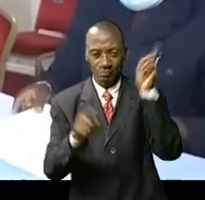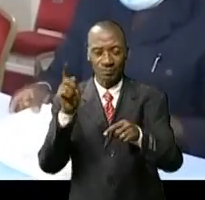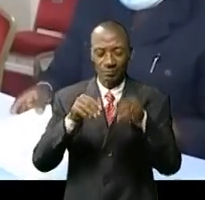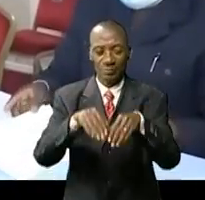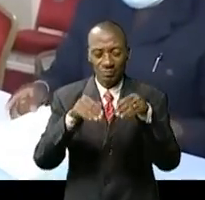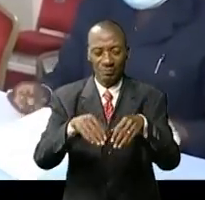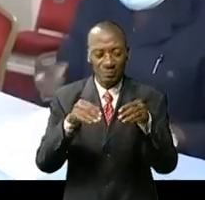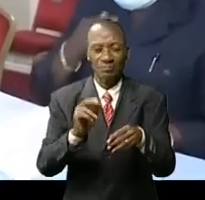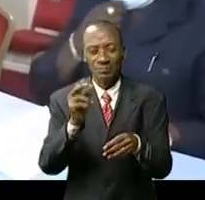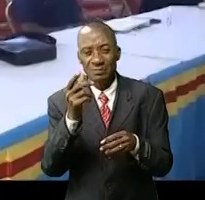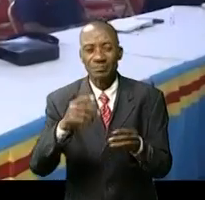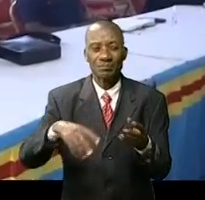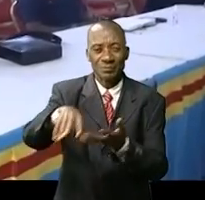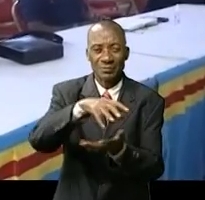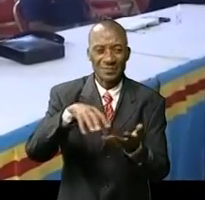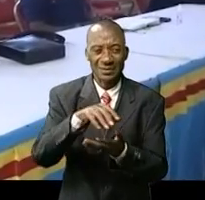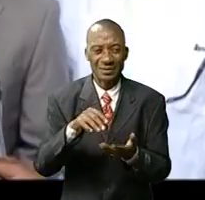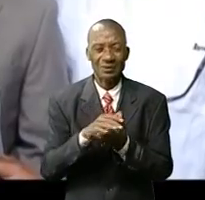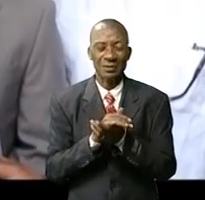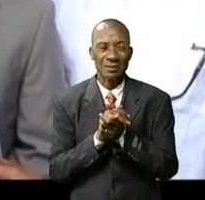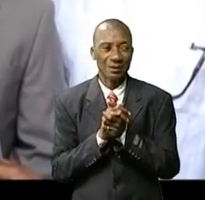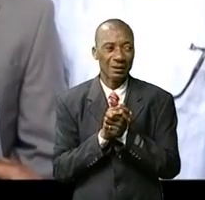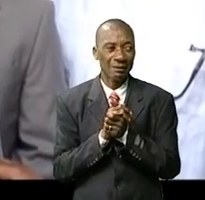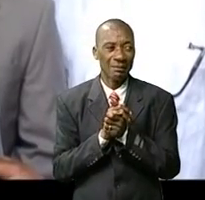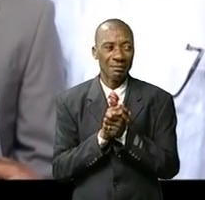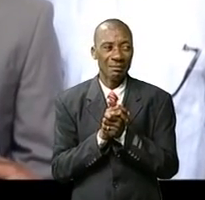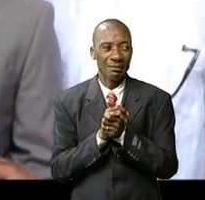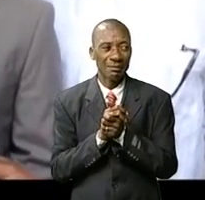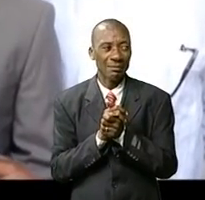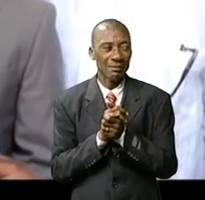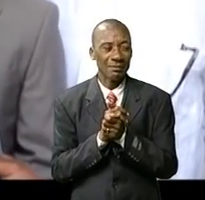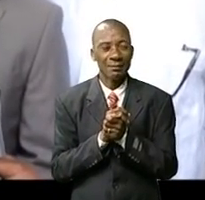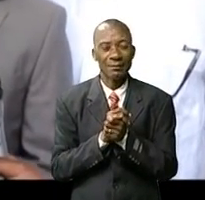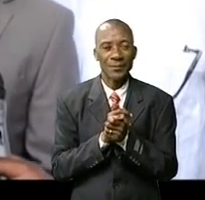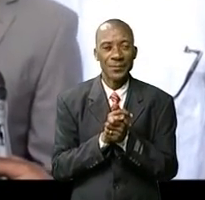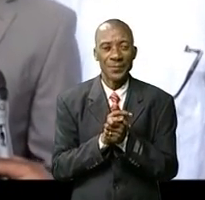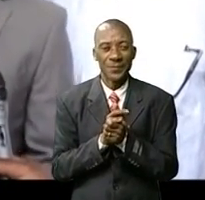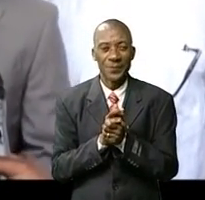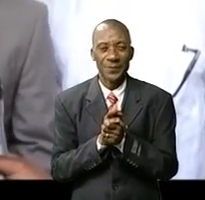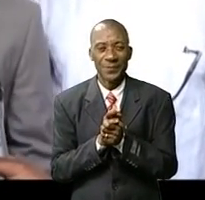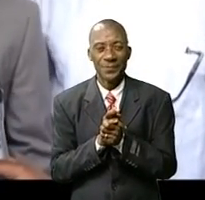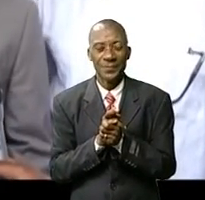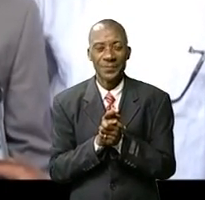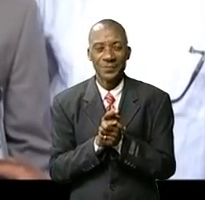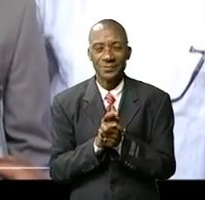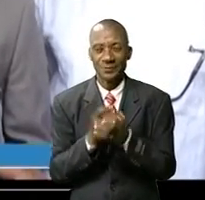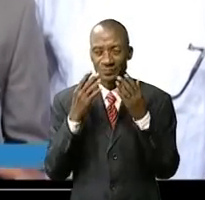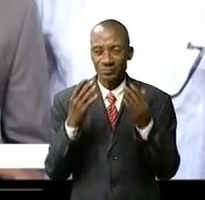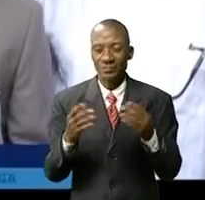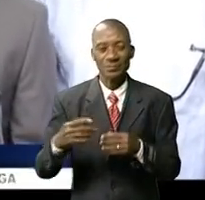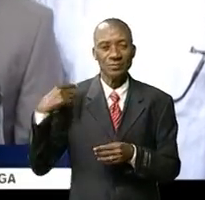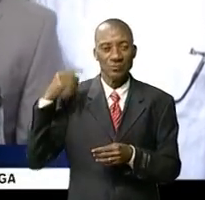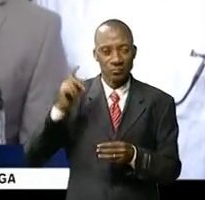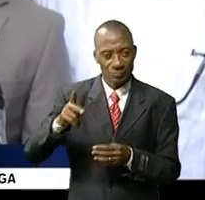s'est exprimé en ces termes. Le ministre national de la Recherche scientifique et le gouverneur de province ont décidé à ce que certaines mesures soient